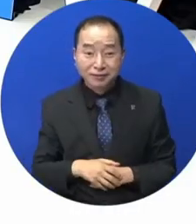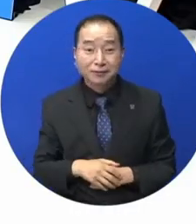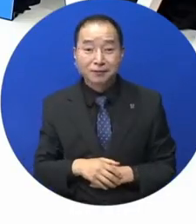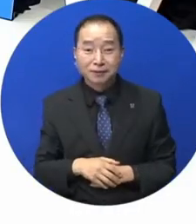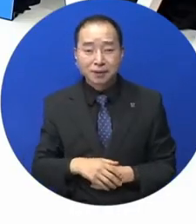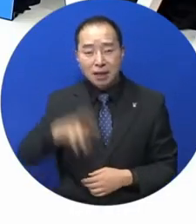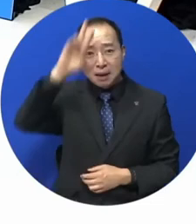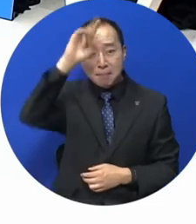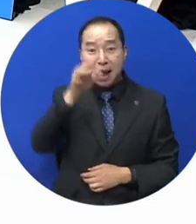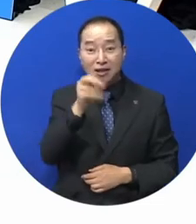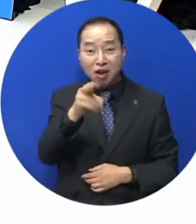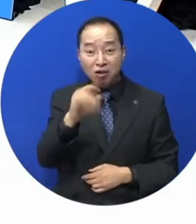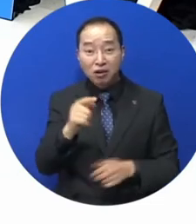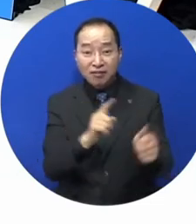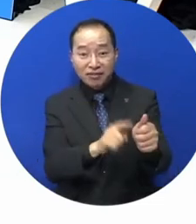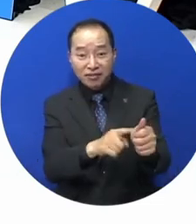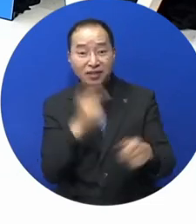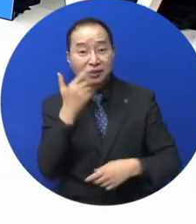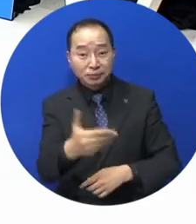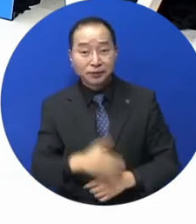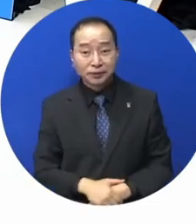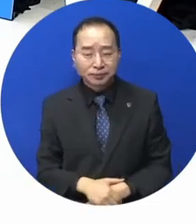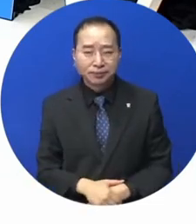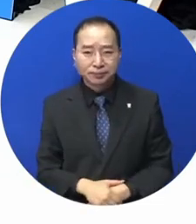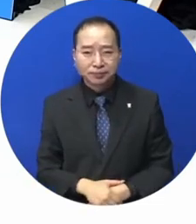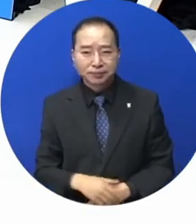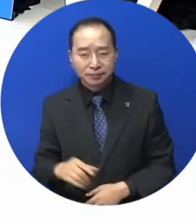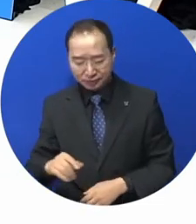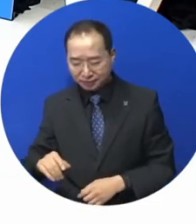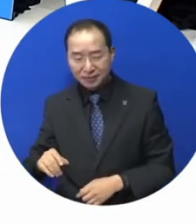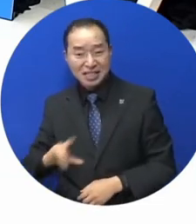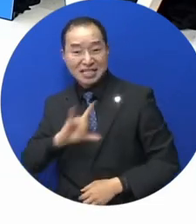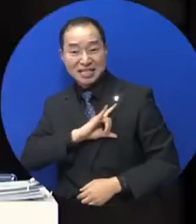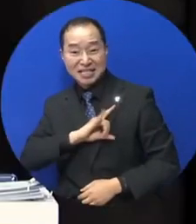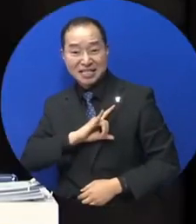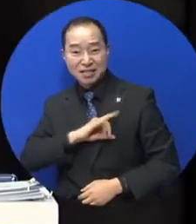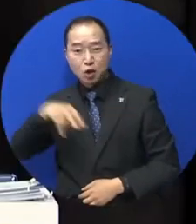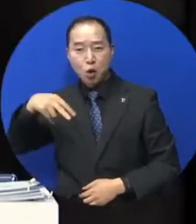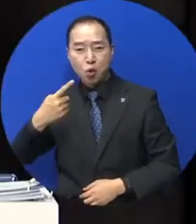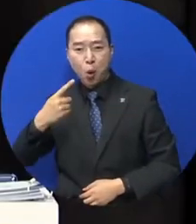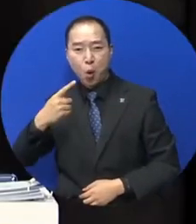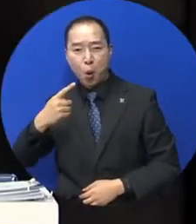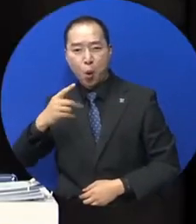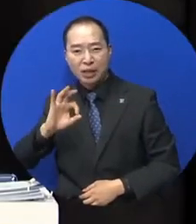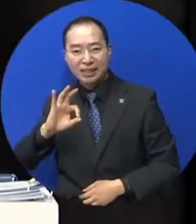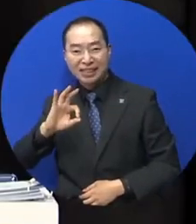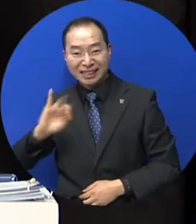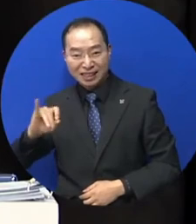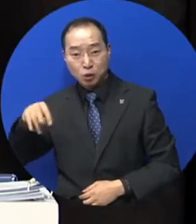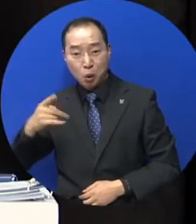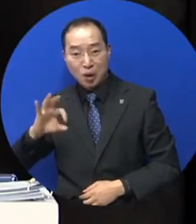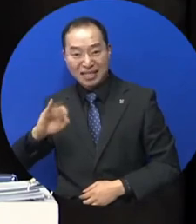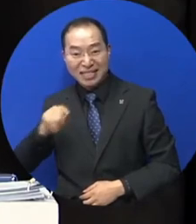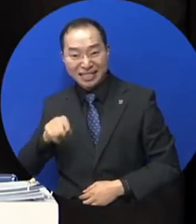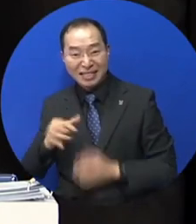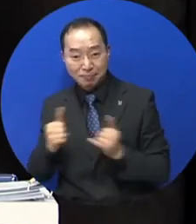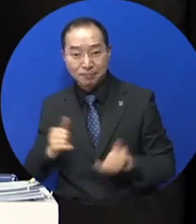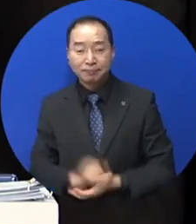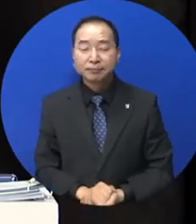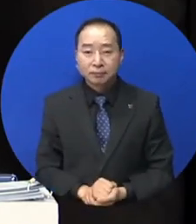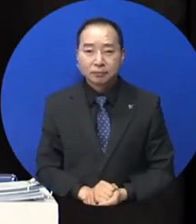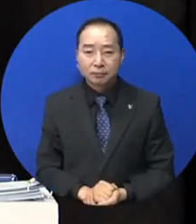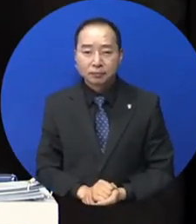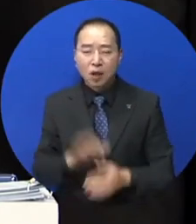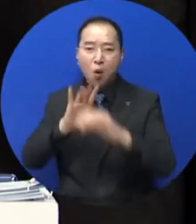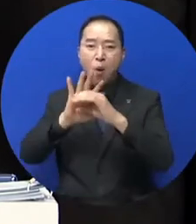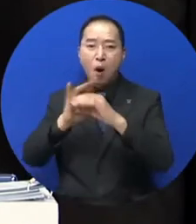자, 박영선 후보자에게 묻겠습니다. 닉네임이 송이송이님입니다. 자, 코로나19 감염병 사태의